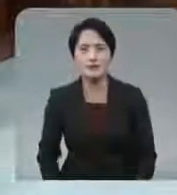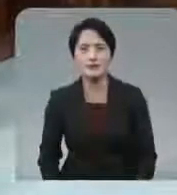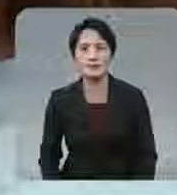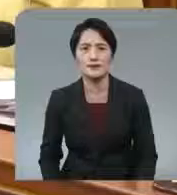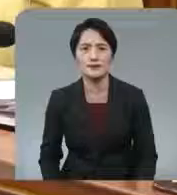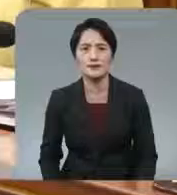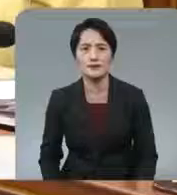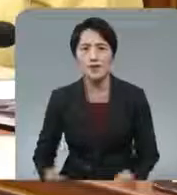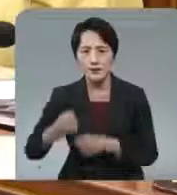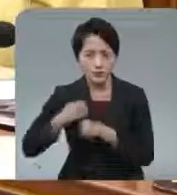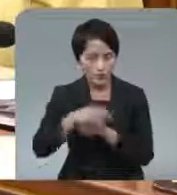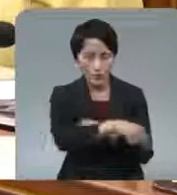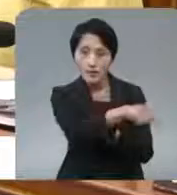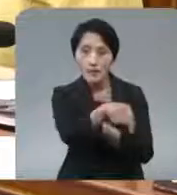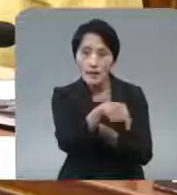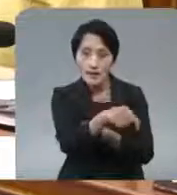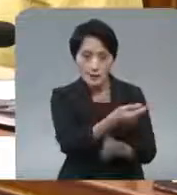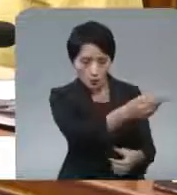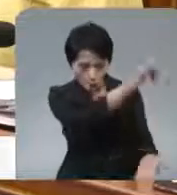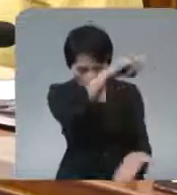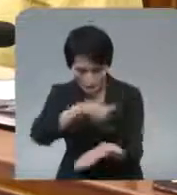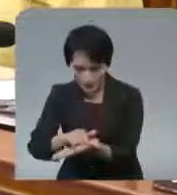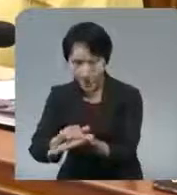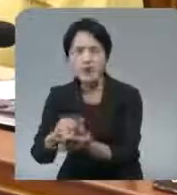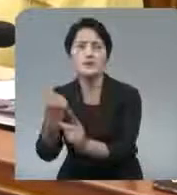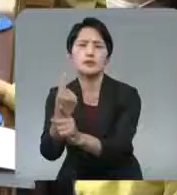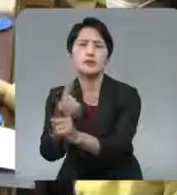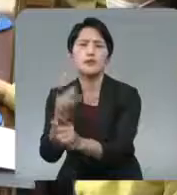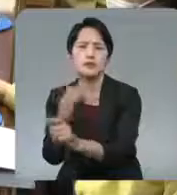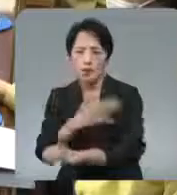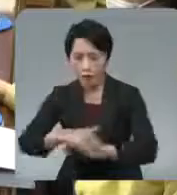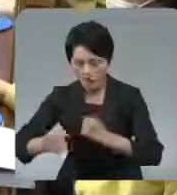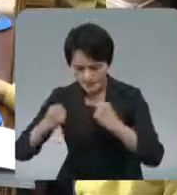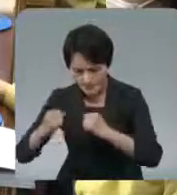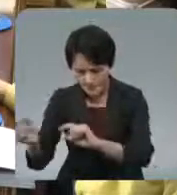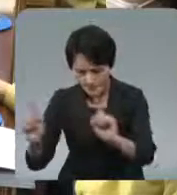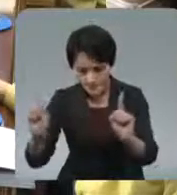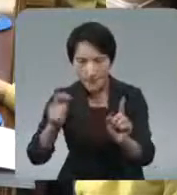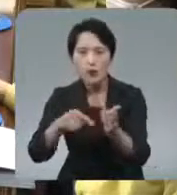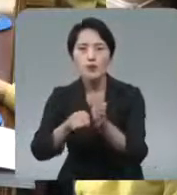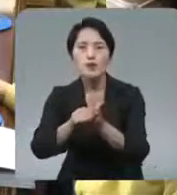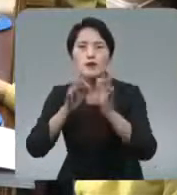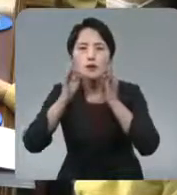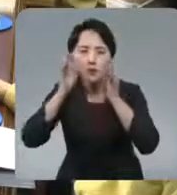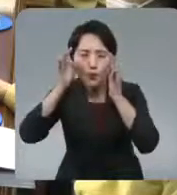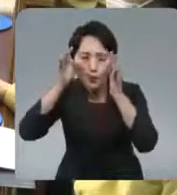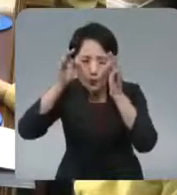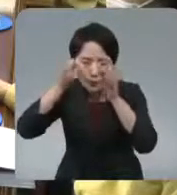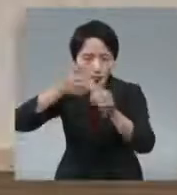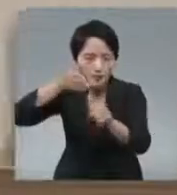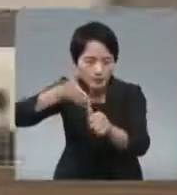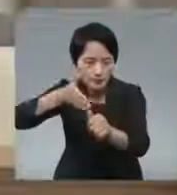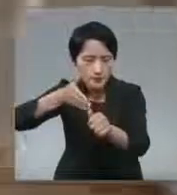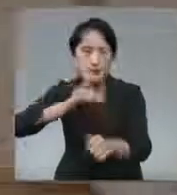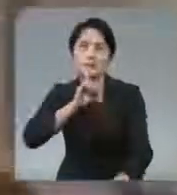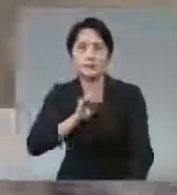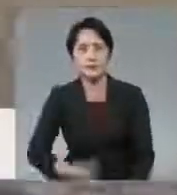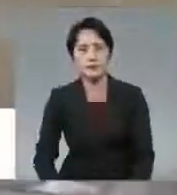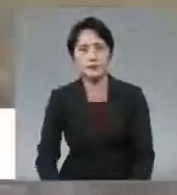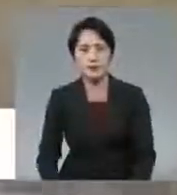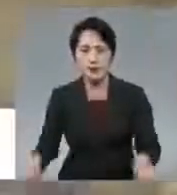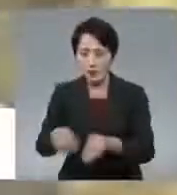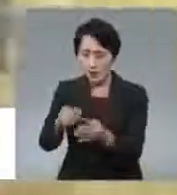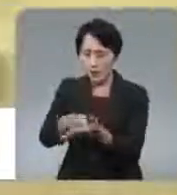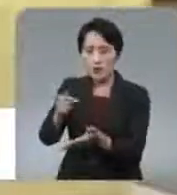sekeras-kerasnya agar personel militer yang kembali ke Korea dapat mendapat pengobatan dan perawatan secukupnya hingga lekas sembuh sebelumnya